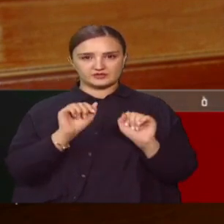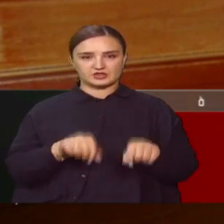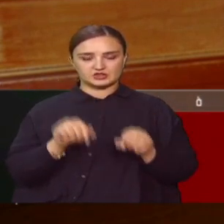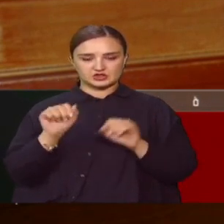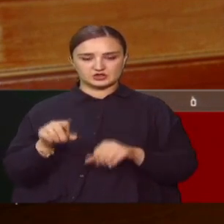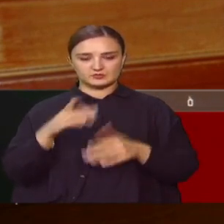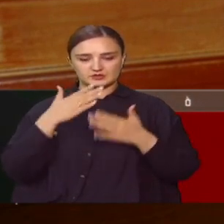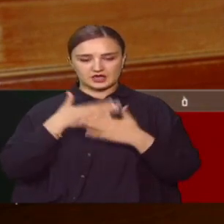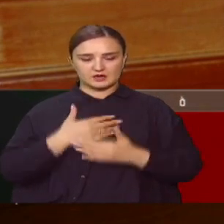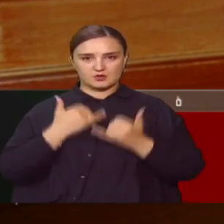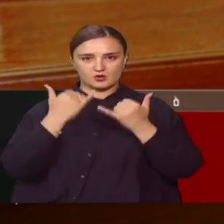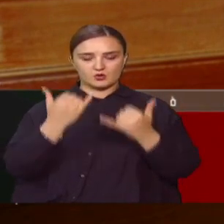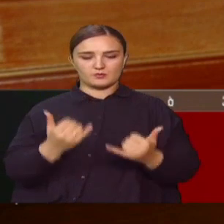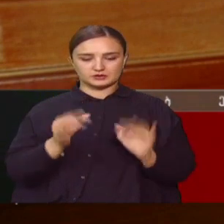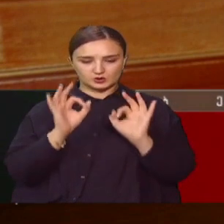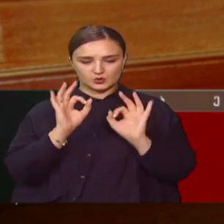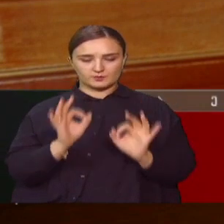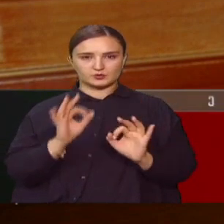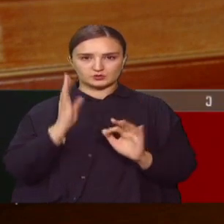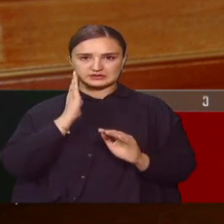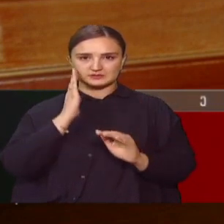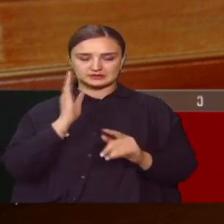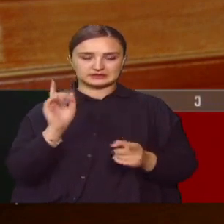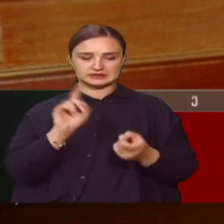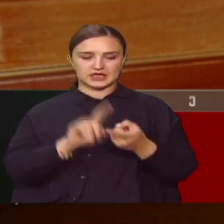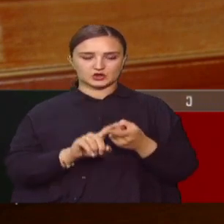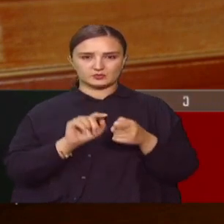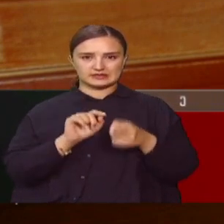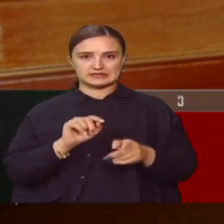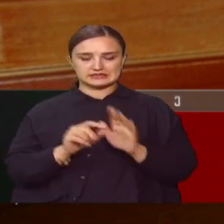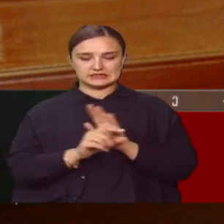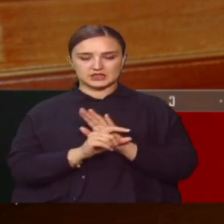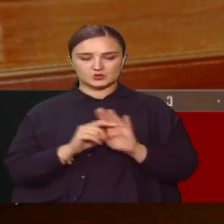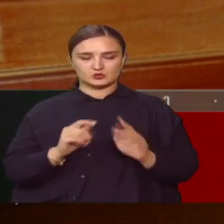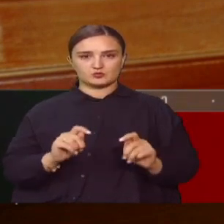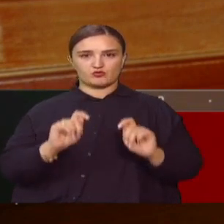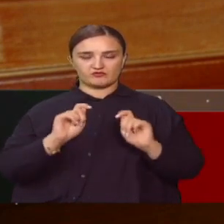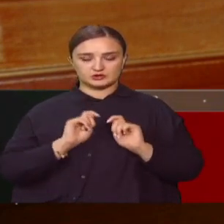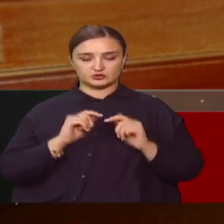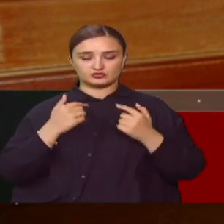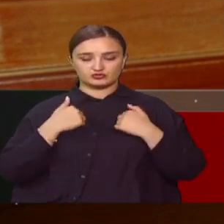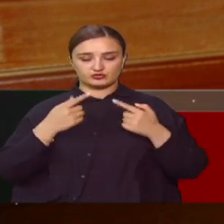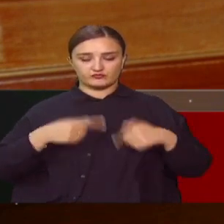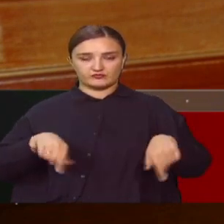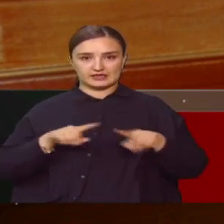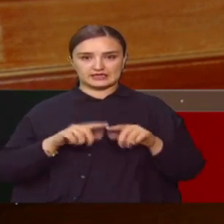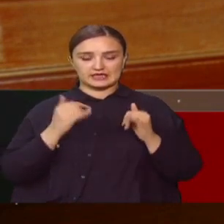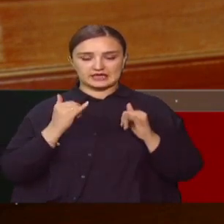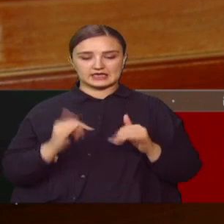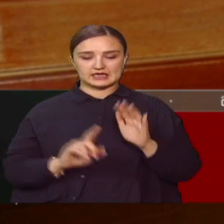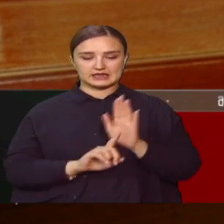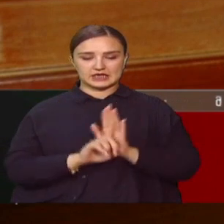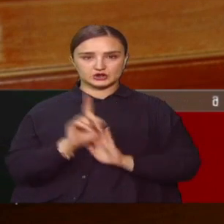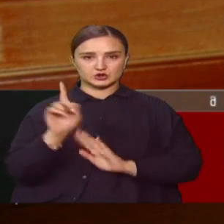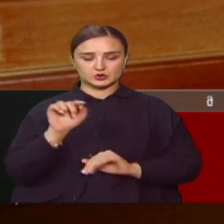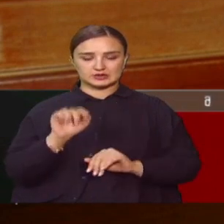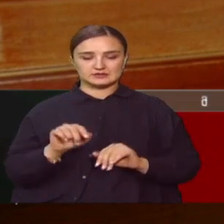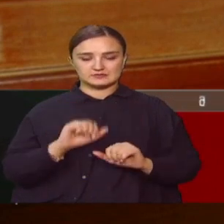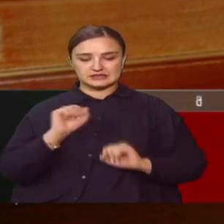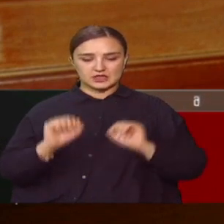რომ დაკმაყოფილდეს ობიექტურ სიმართლეზე დაყნობით ეს სტატუსი მოგვენიჭოს ჩვენ და ახლა დაიწყო ასე ვთქვათ